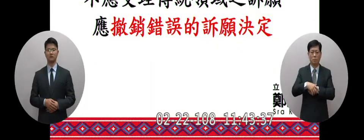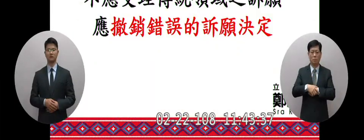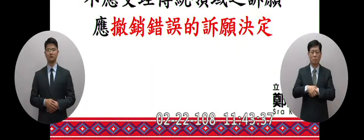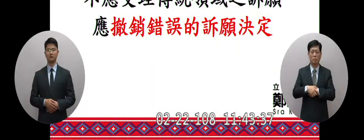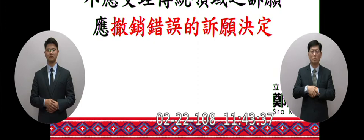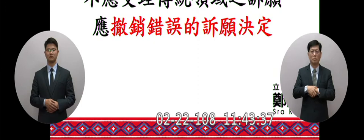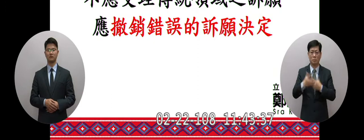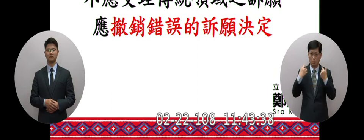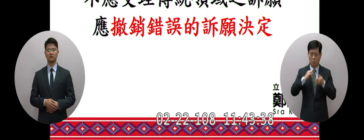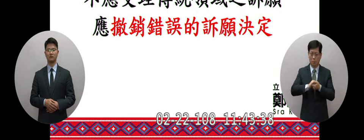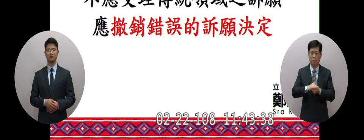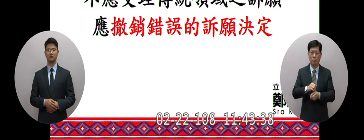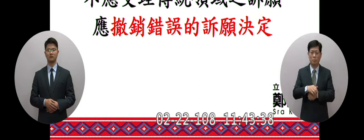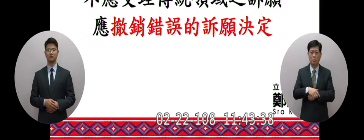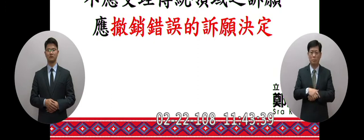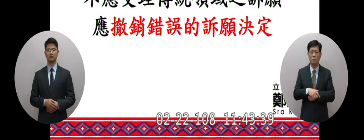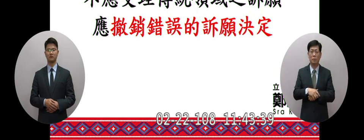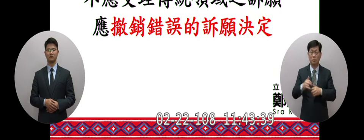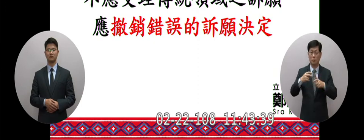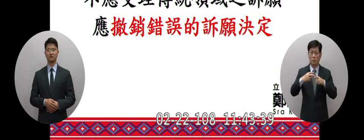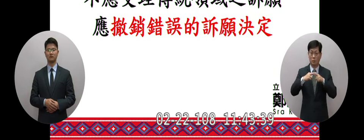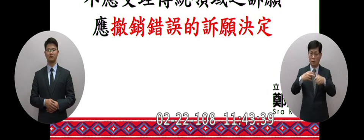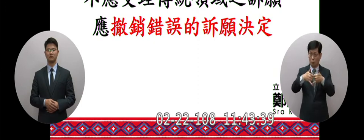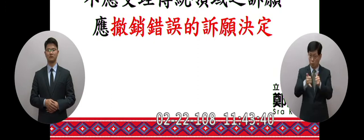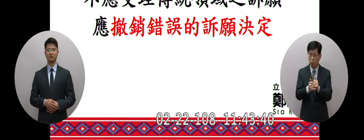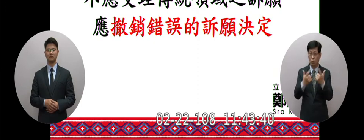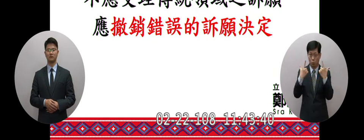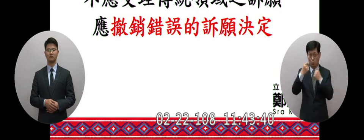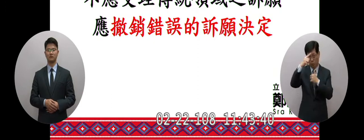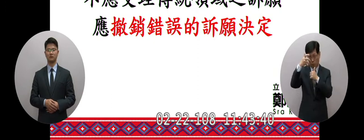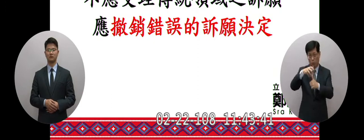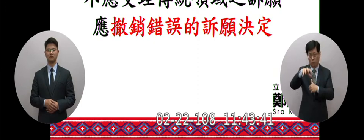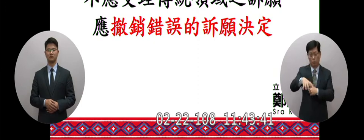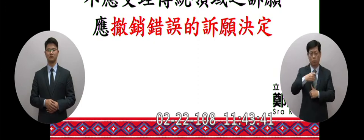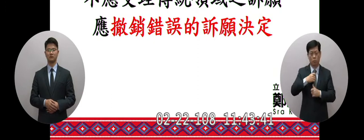复造主的一个传统领域啊，